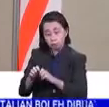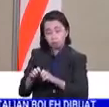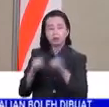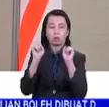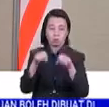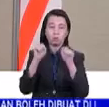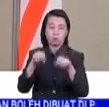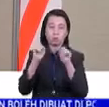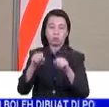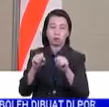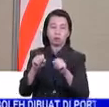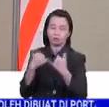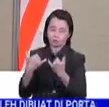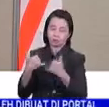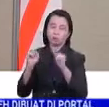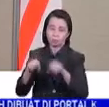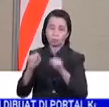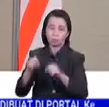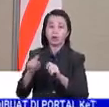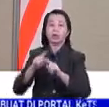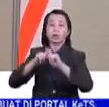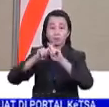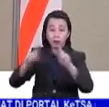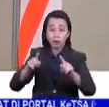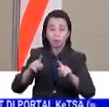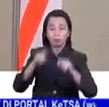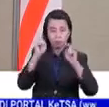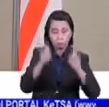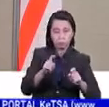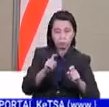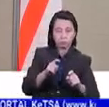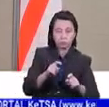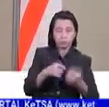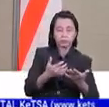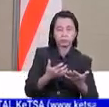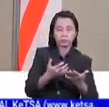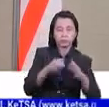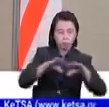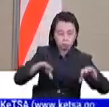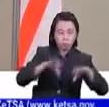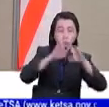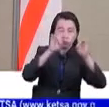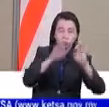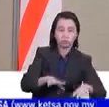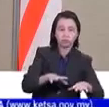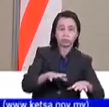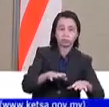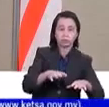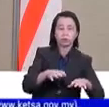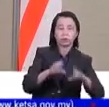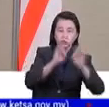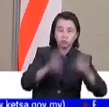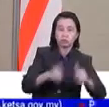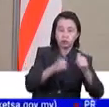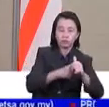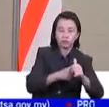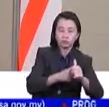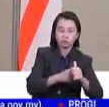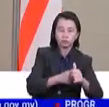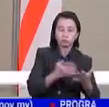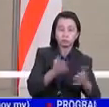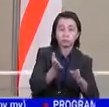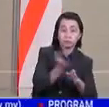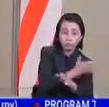dibenarkan buat masa ini, tetapi ujian pengesanan COVID-19 sebelum menghadiri sambutan